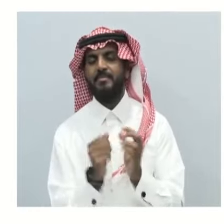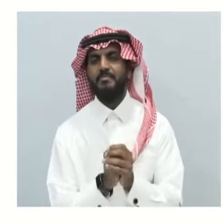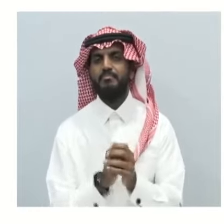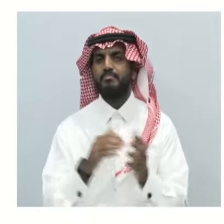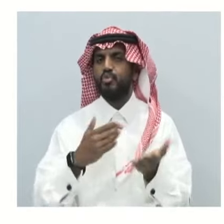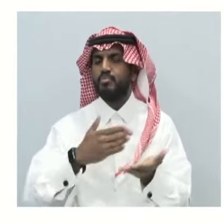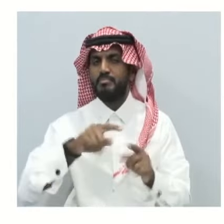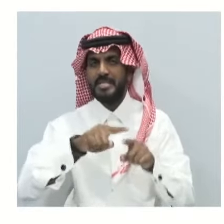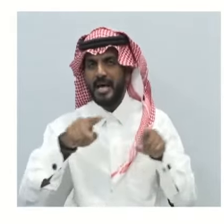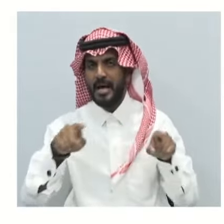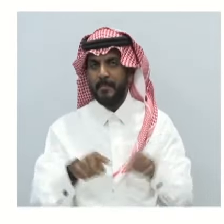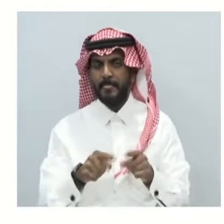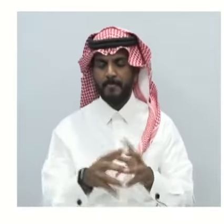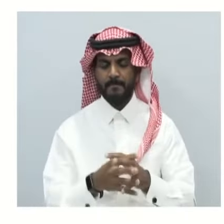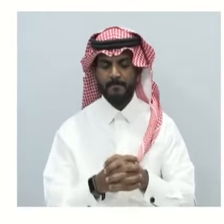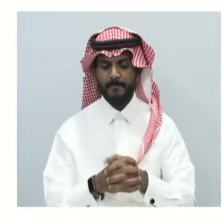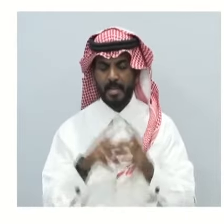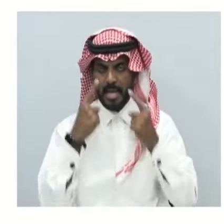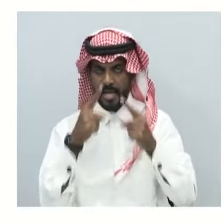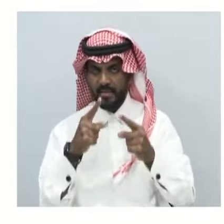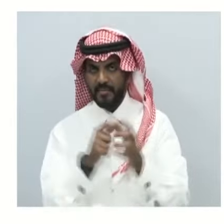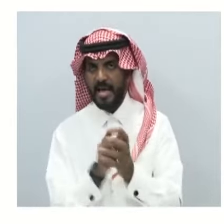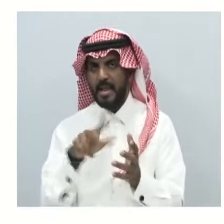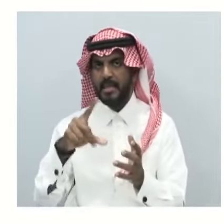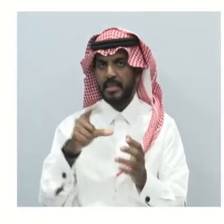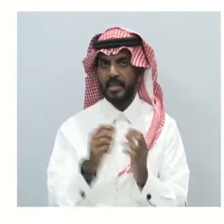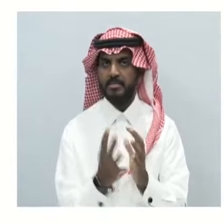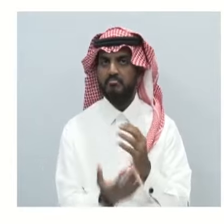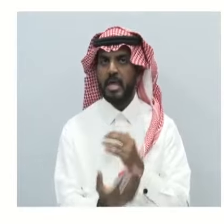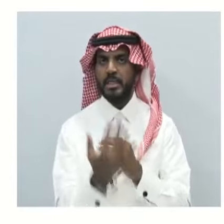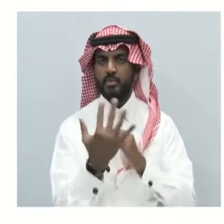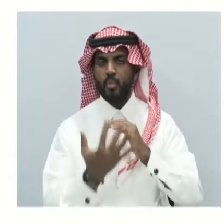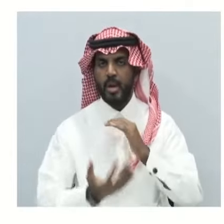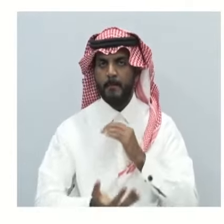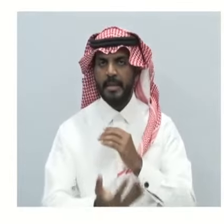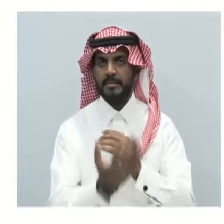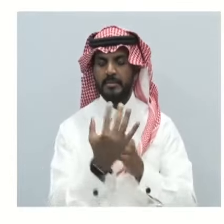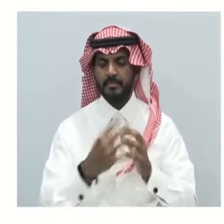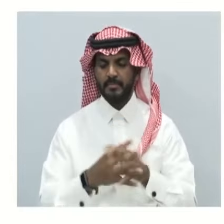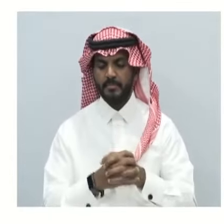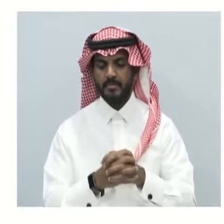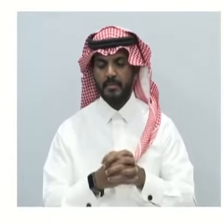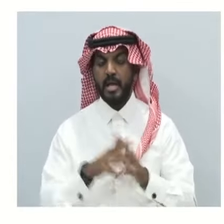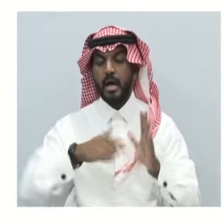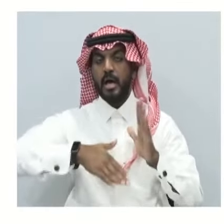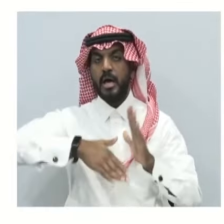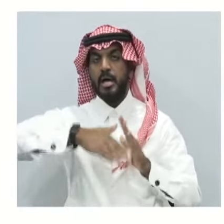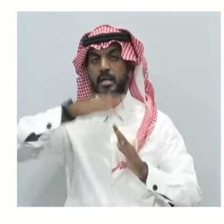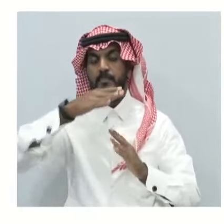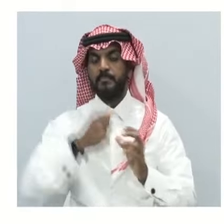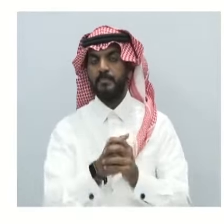من المعتاد لاحظ عمليه المد كيف كانت في طور همم المد العالي